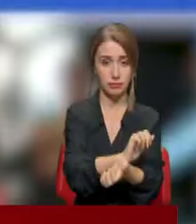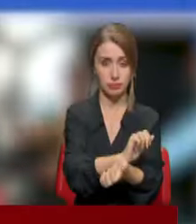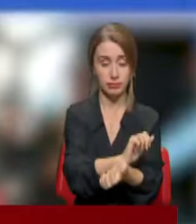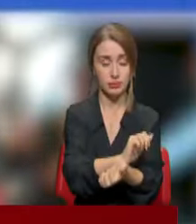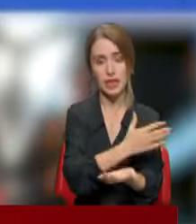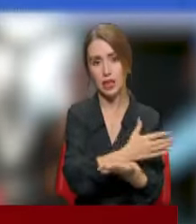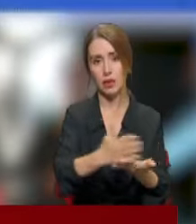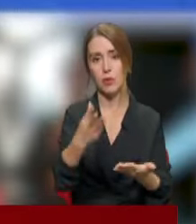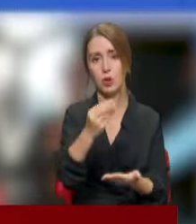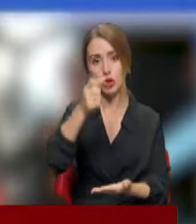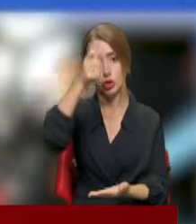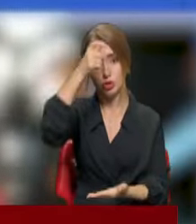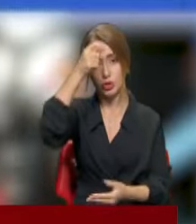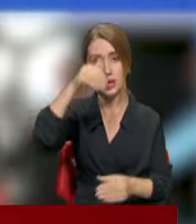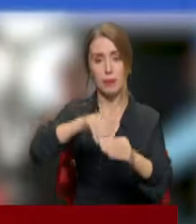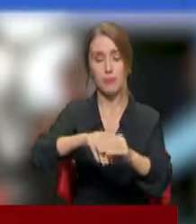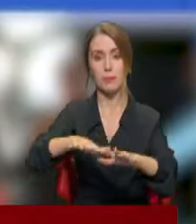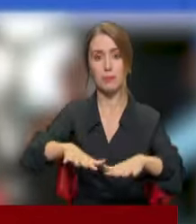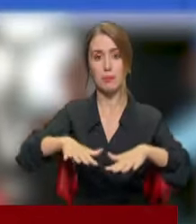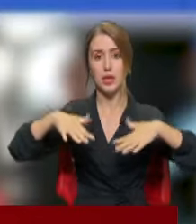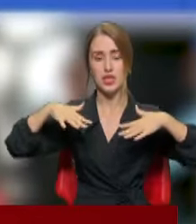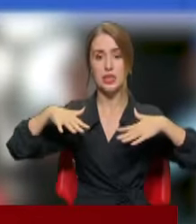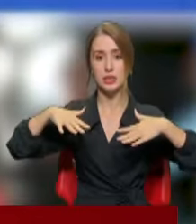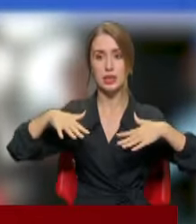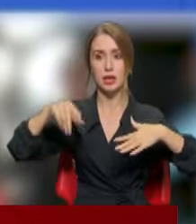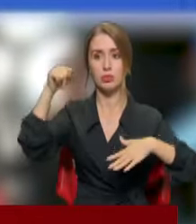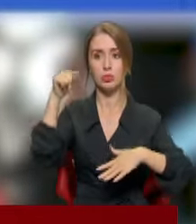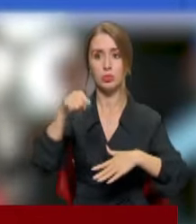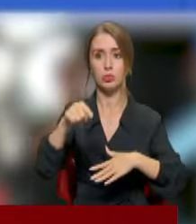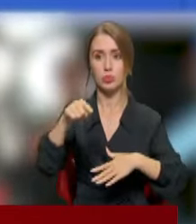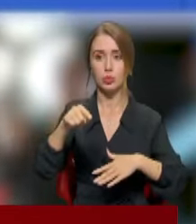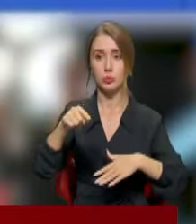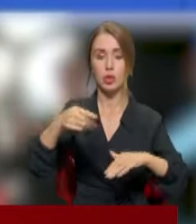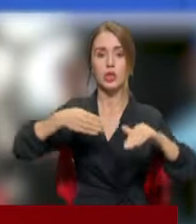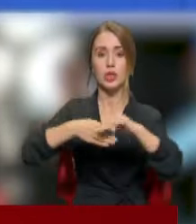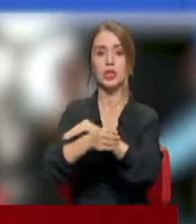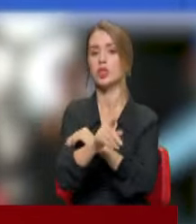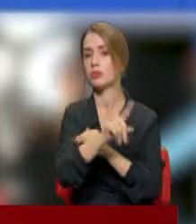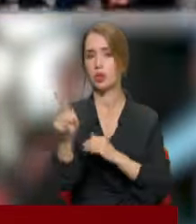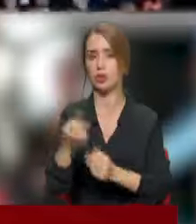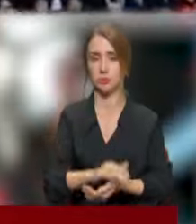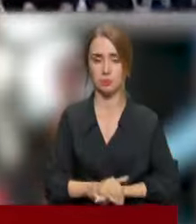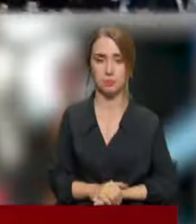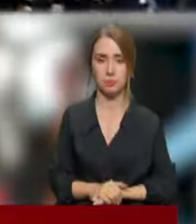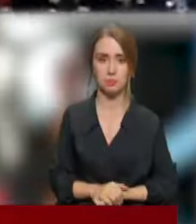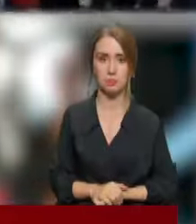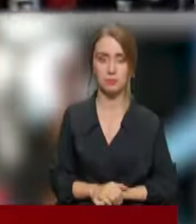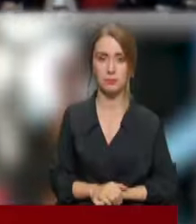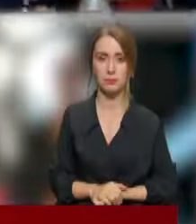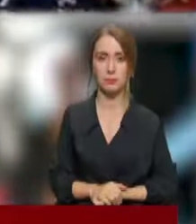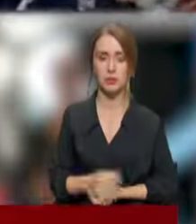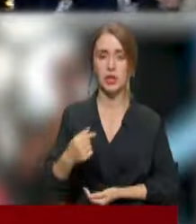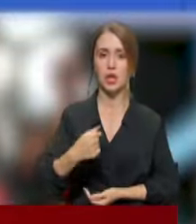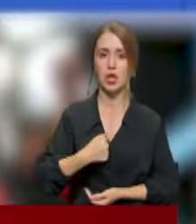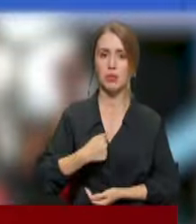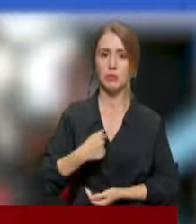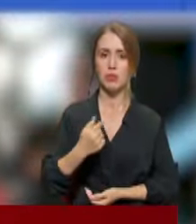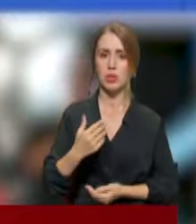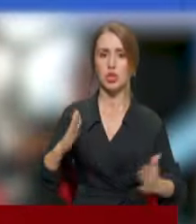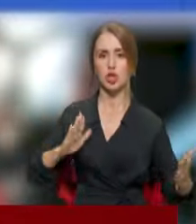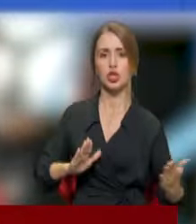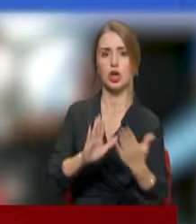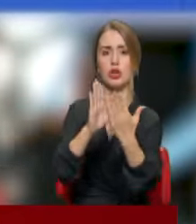çıkamayacak. Türkiye Büyük Millet Meclisi meclisine kürsüye getirilemeyecektir. Cesetlerimizi